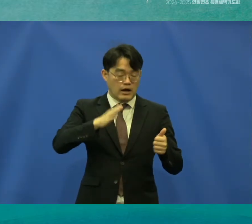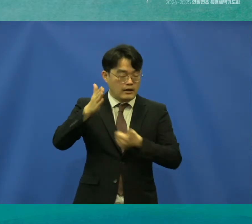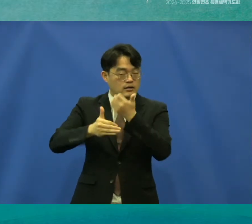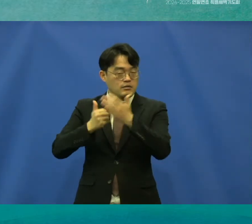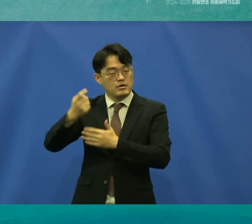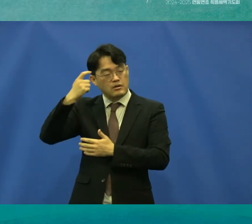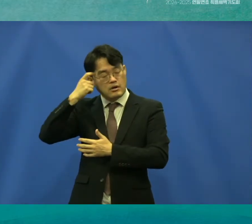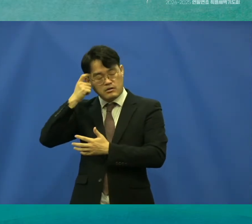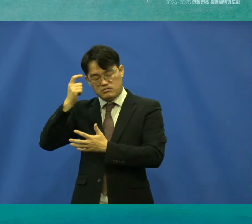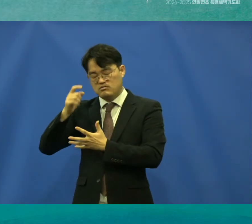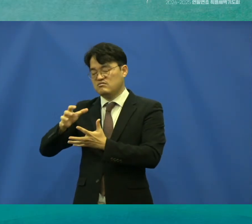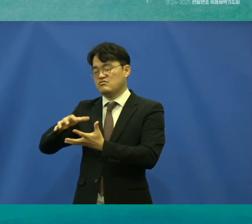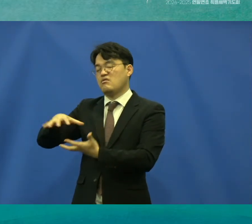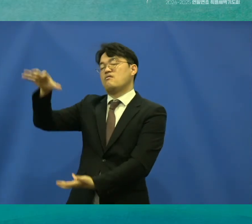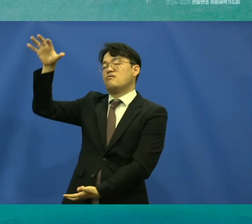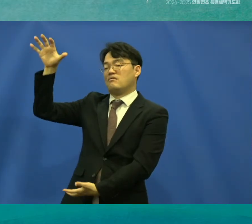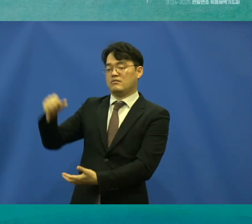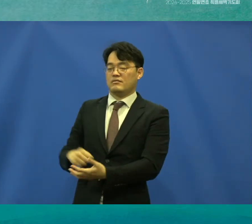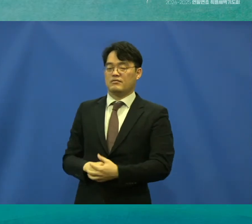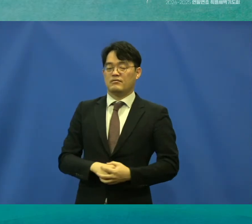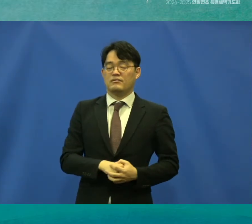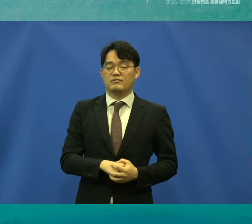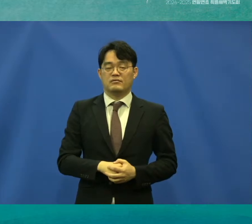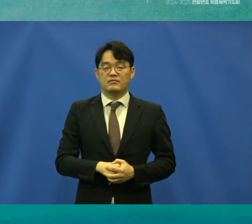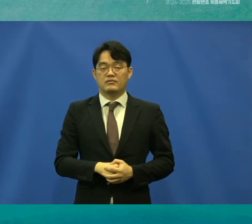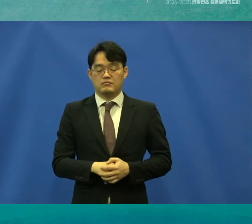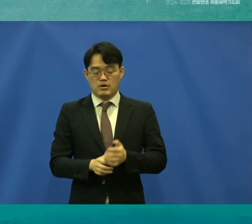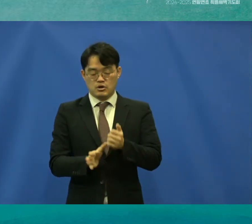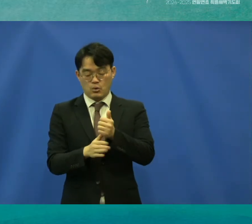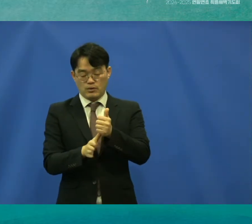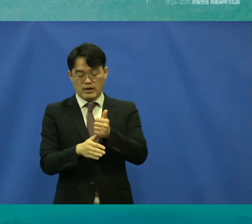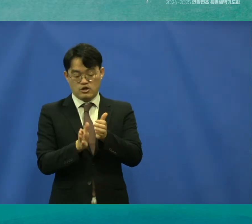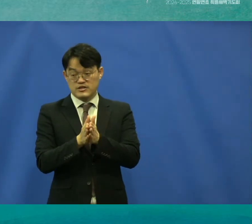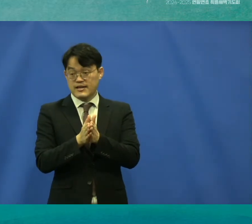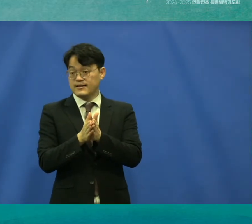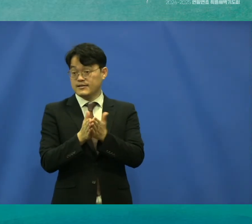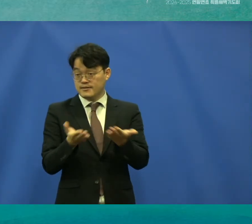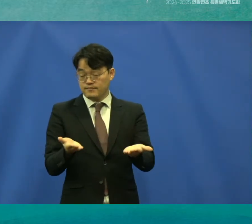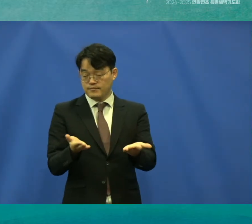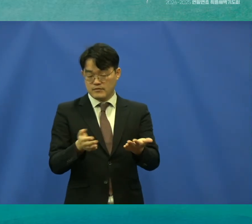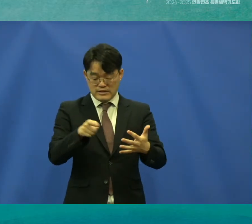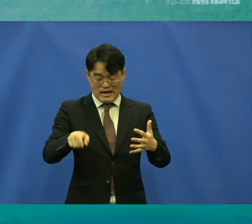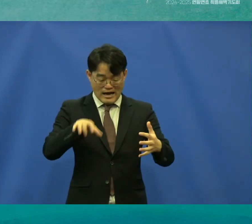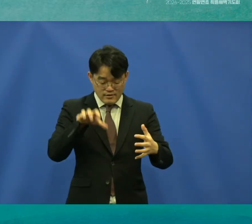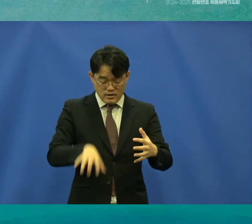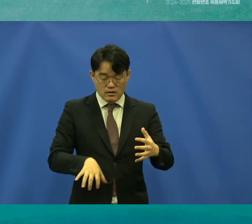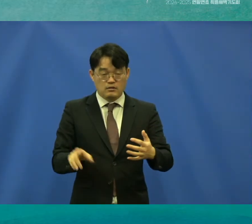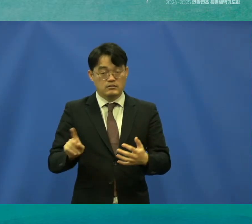여러분, 이 요나서는요 진짜 복음적인 책이에요. 복음이 선명해요.